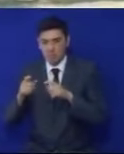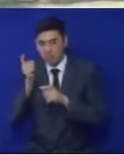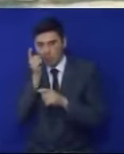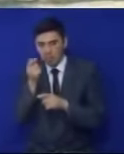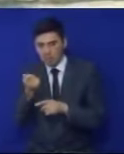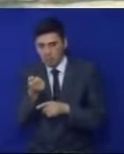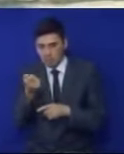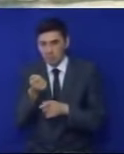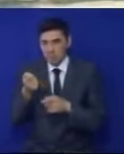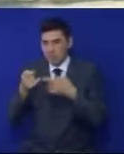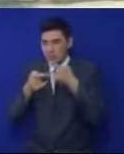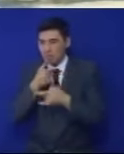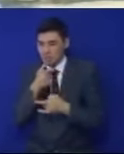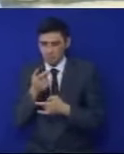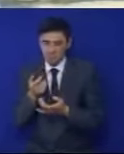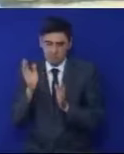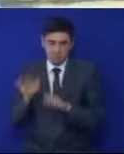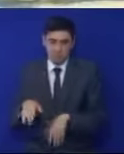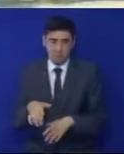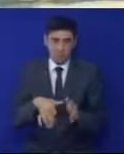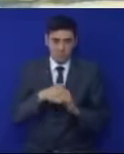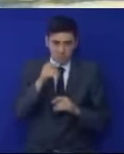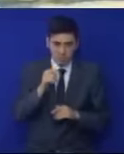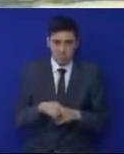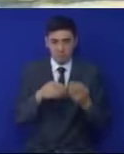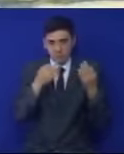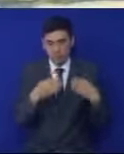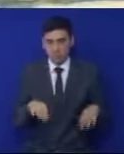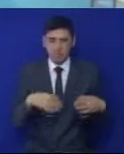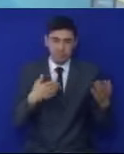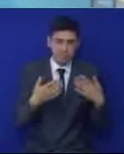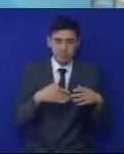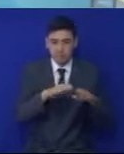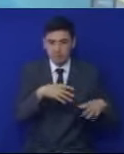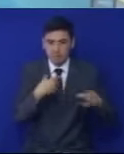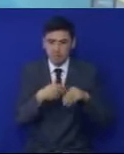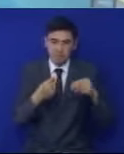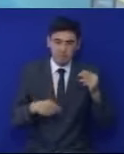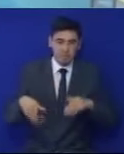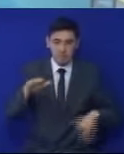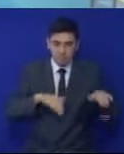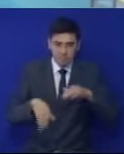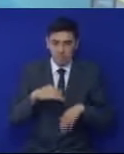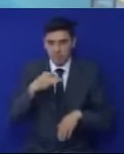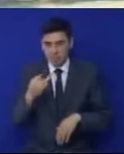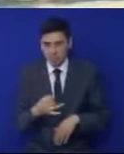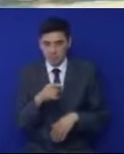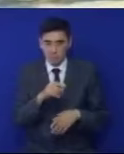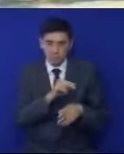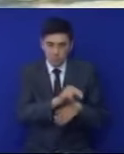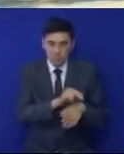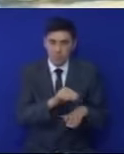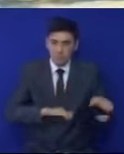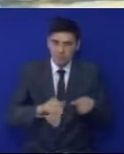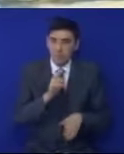мультик киноларын көргенше, осы жерде жаңа достармен сөйлесіп, ойнаған балалар қызықты мысалы. Бассейн бар, оларға жүзу үйретіледі мысалы, балалармен